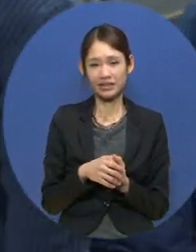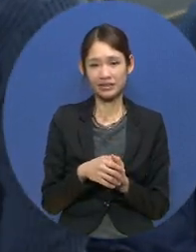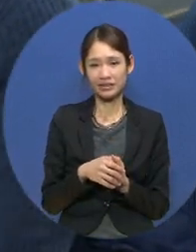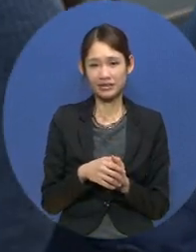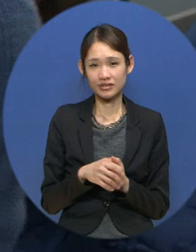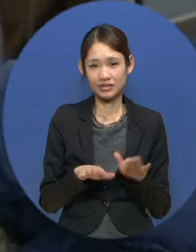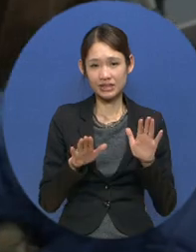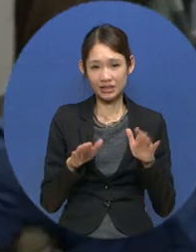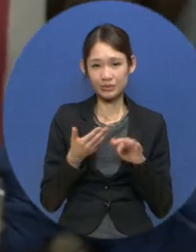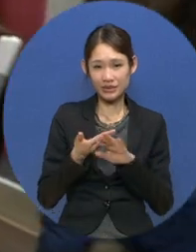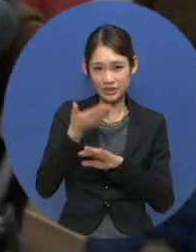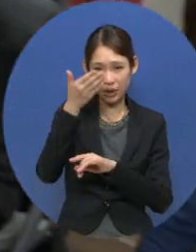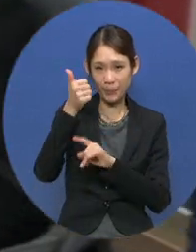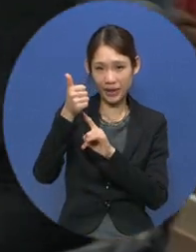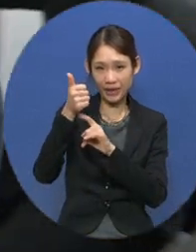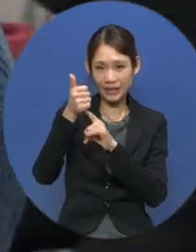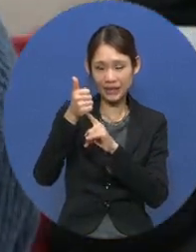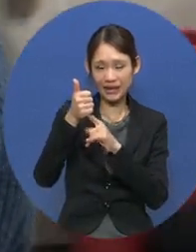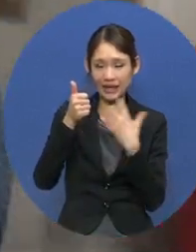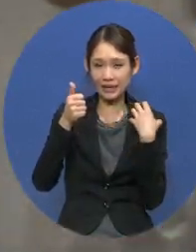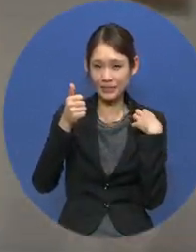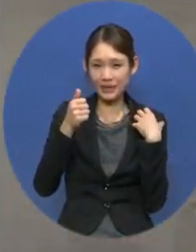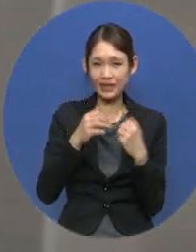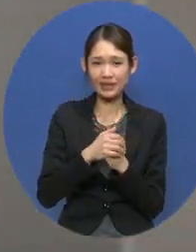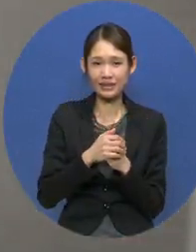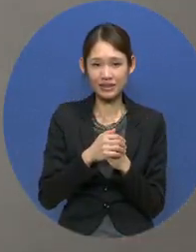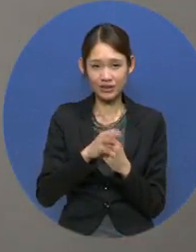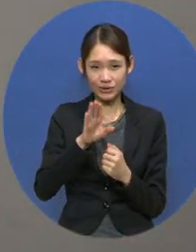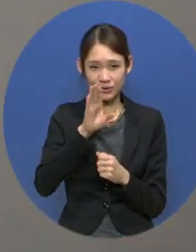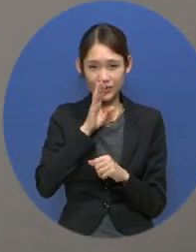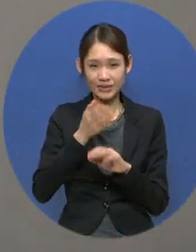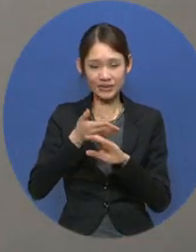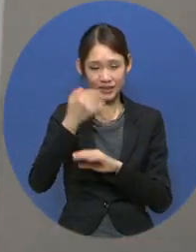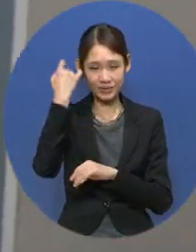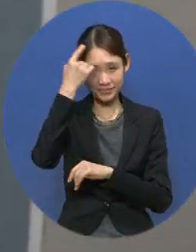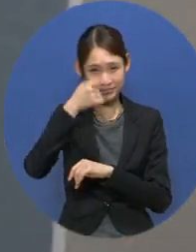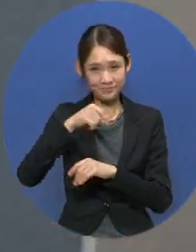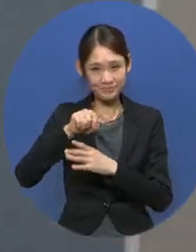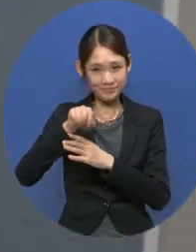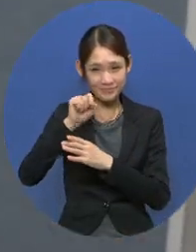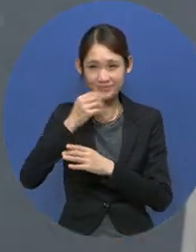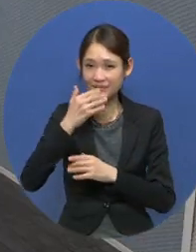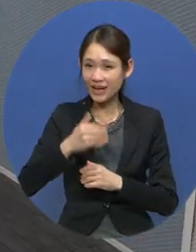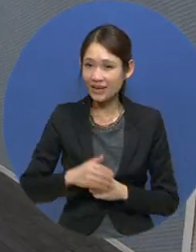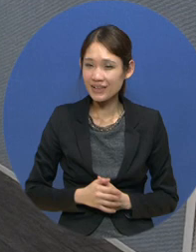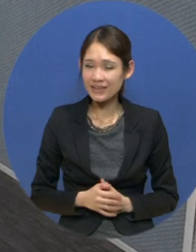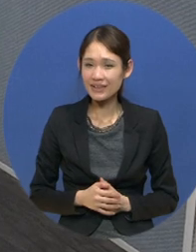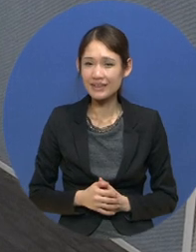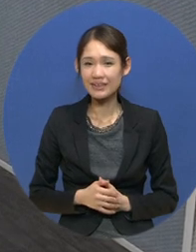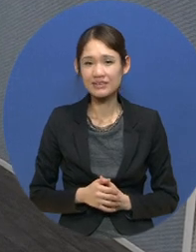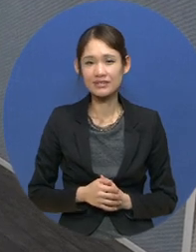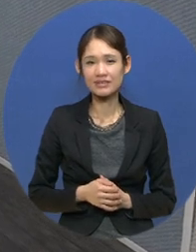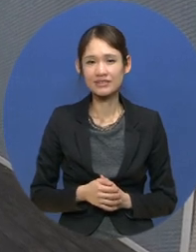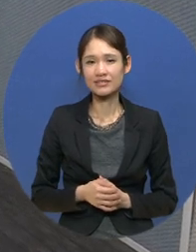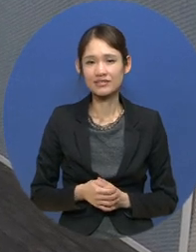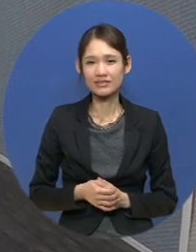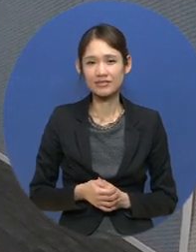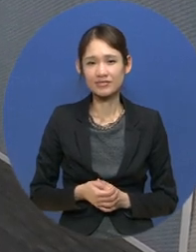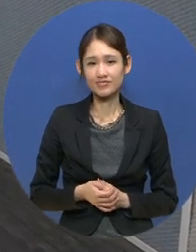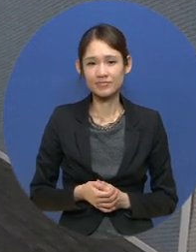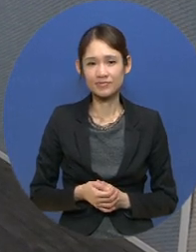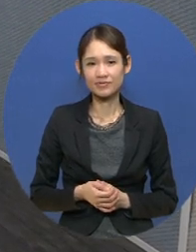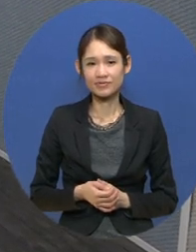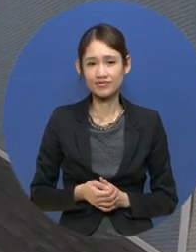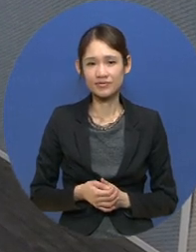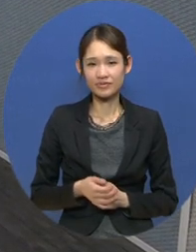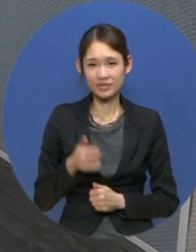이번엔 선배 희강 씨의 차례. 과연 선배의 체면을 살릴 수 있을까요? 시험 보는